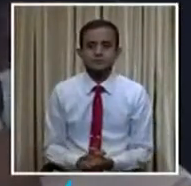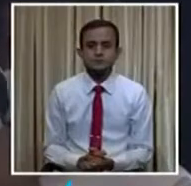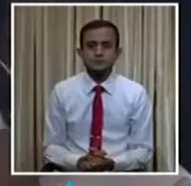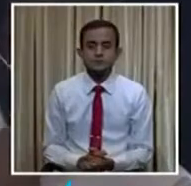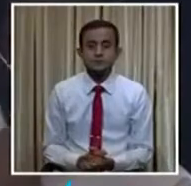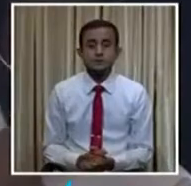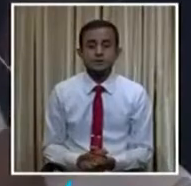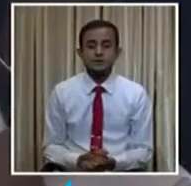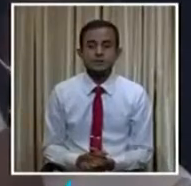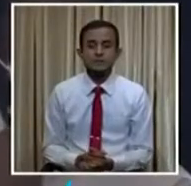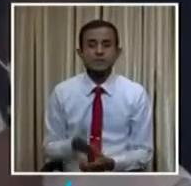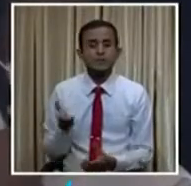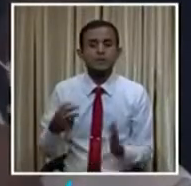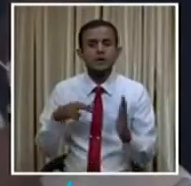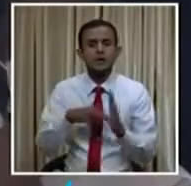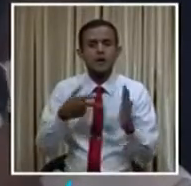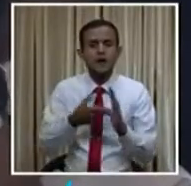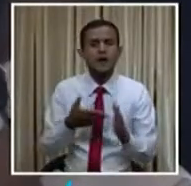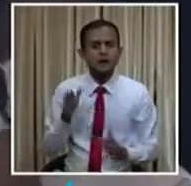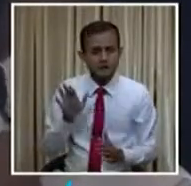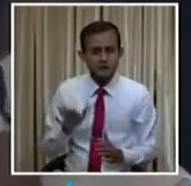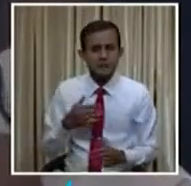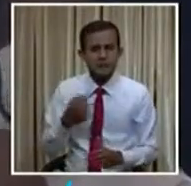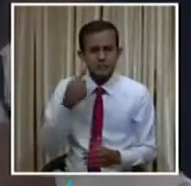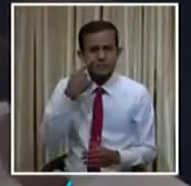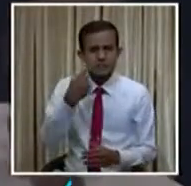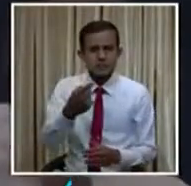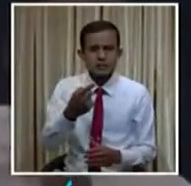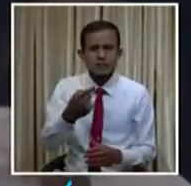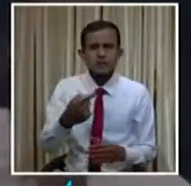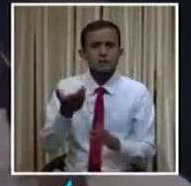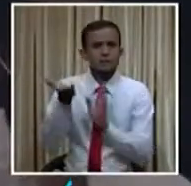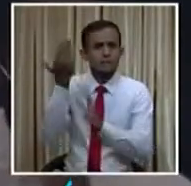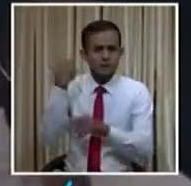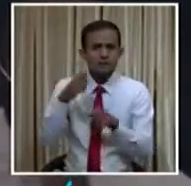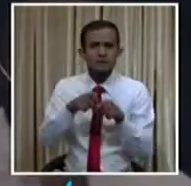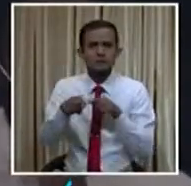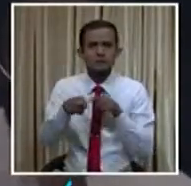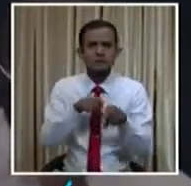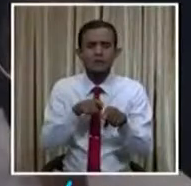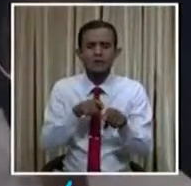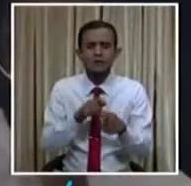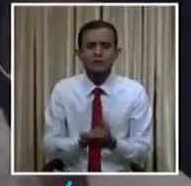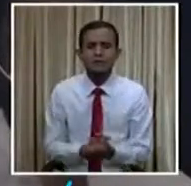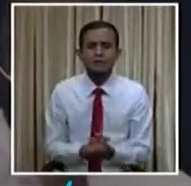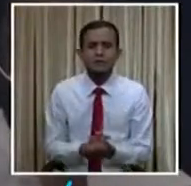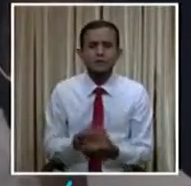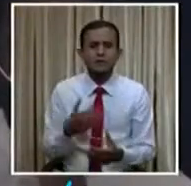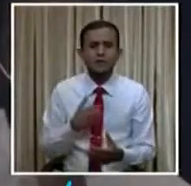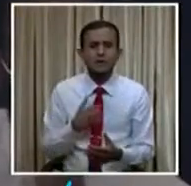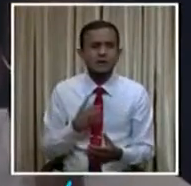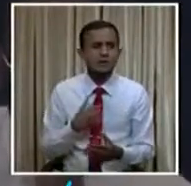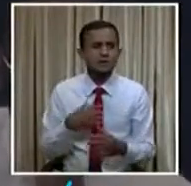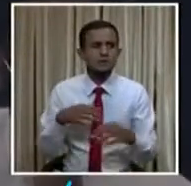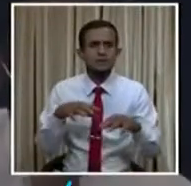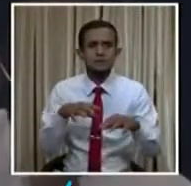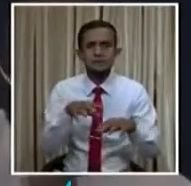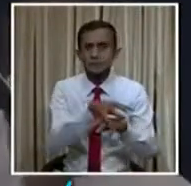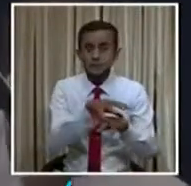මේ අයවැයේදී අපි දැකලා තියෙනවා වෙනදා වගේම අපි දෙපාර්ශවයට